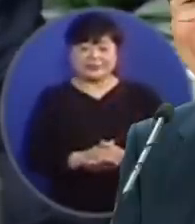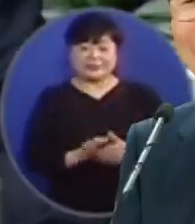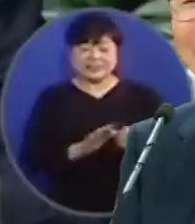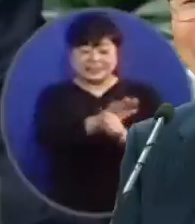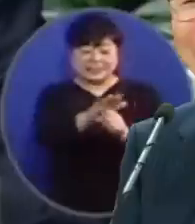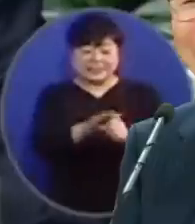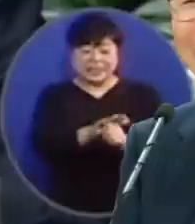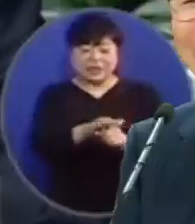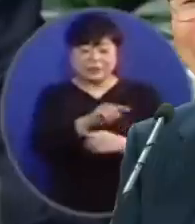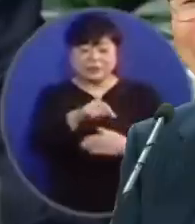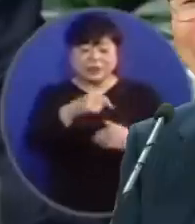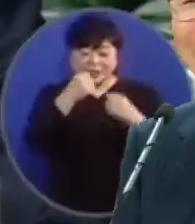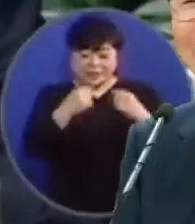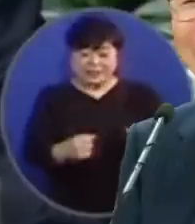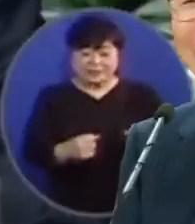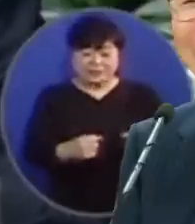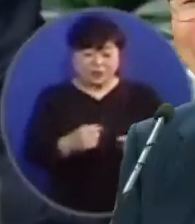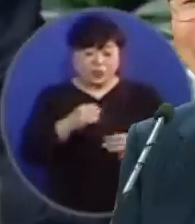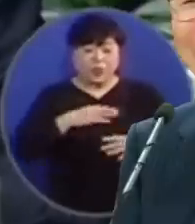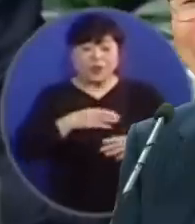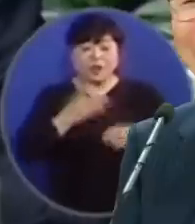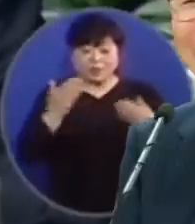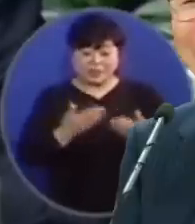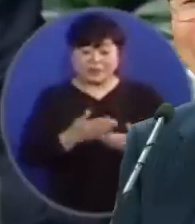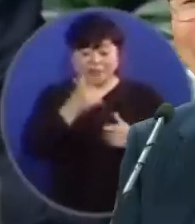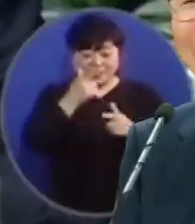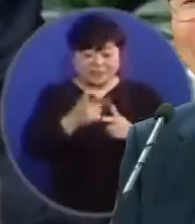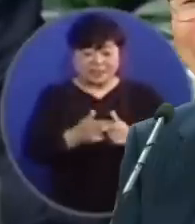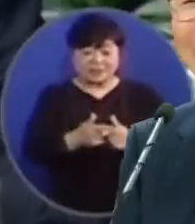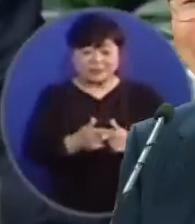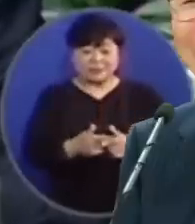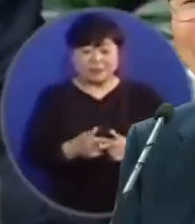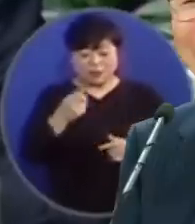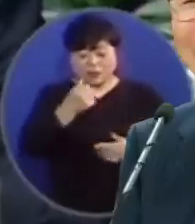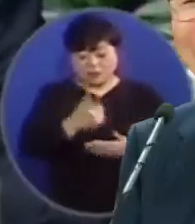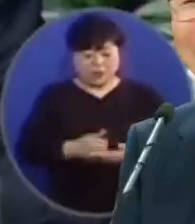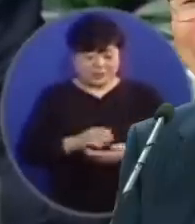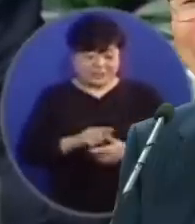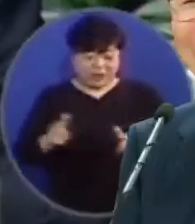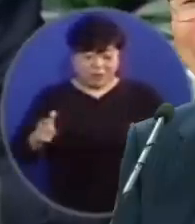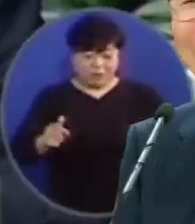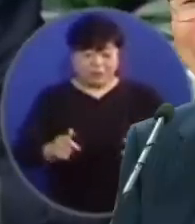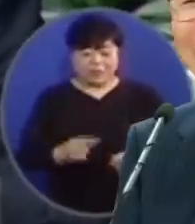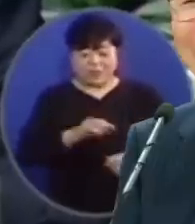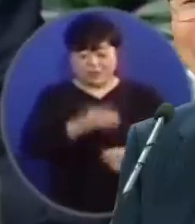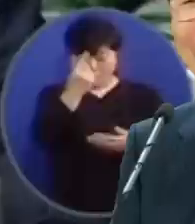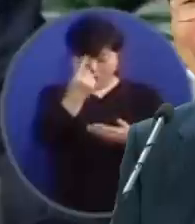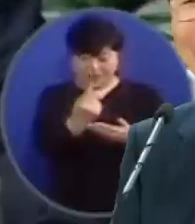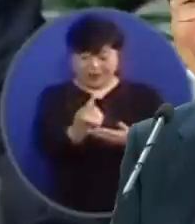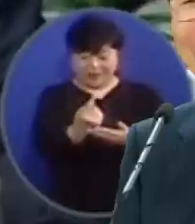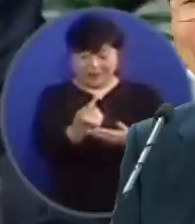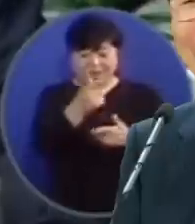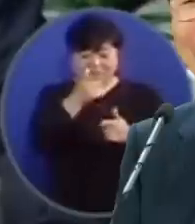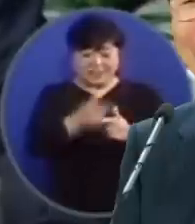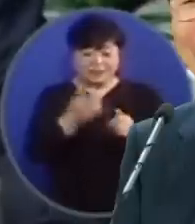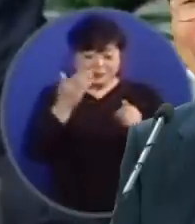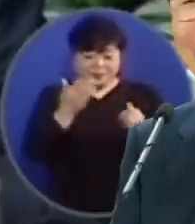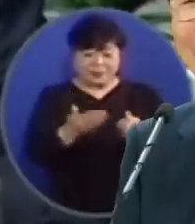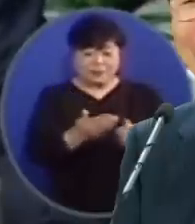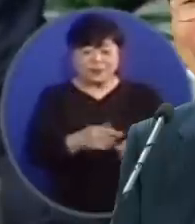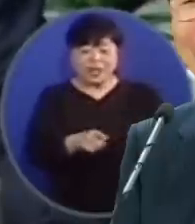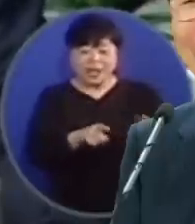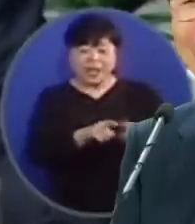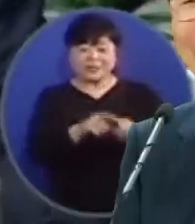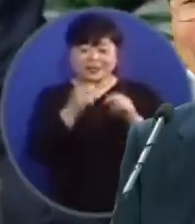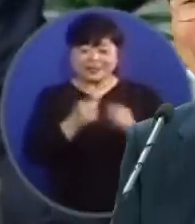사랑하고 우리 속에 계신다는 것은 얼마나 놀라운지 모릅니다. 예수님이 내가 너를 고아와 같이 버려놓지 않고 너에게로 오리라. 예수님은 우리와